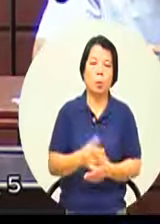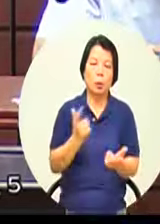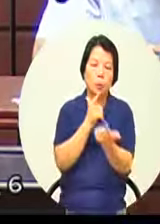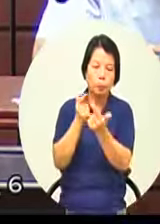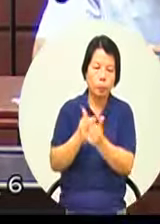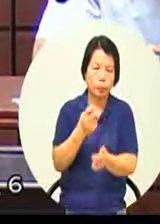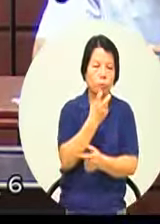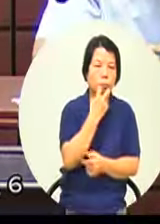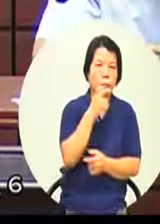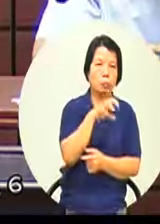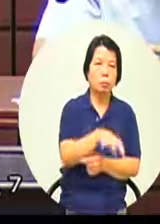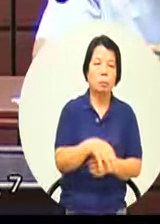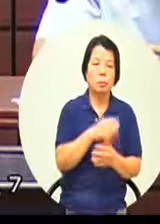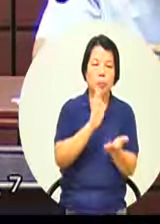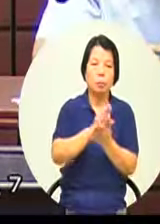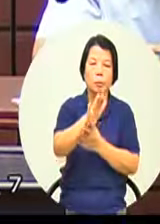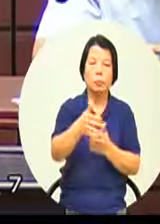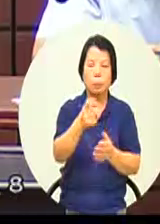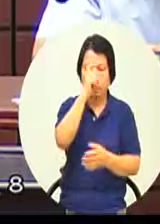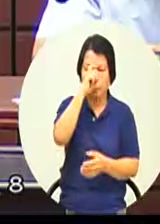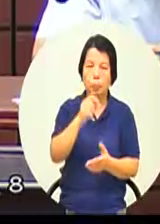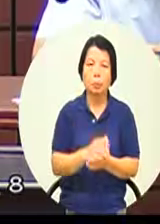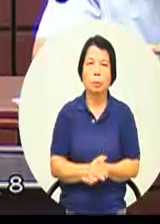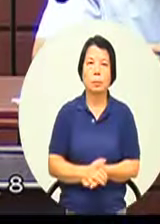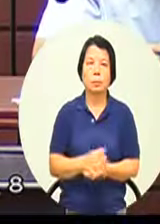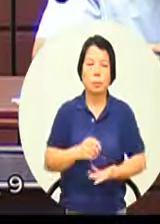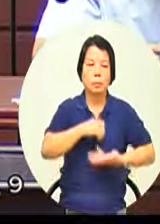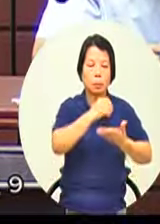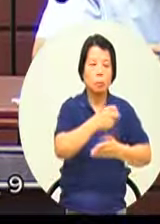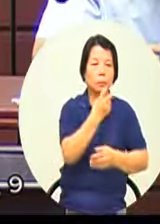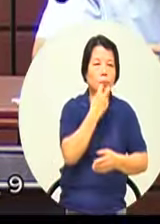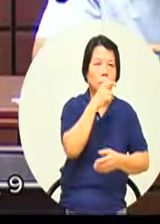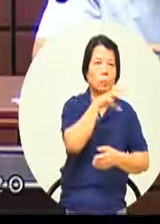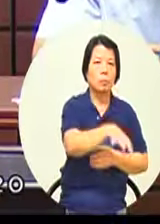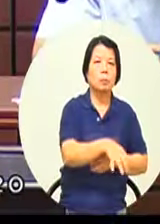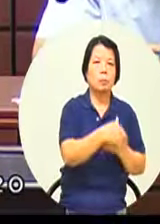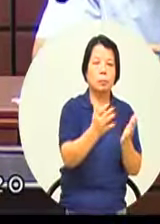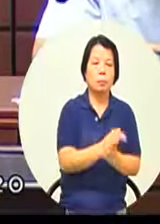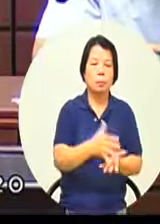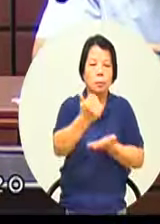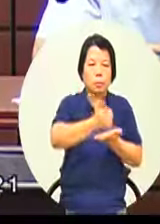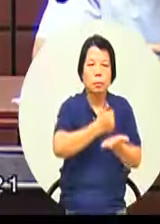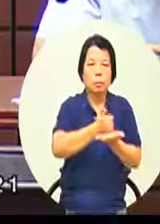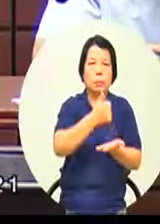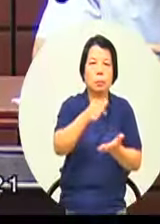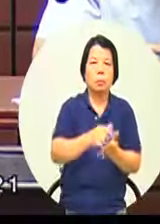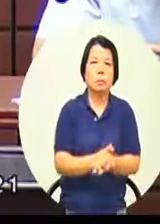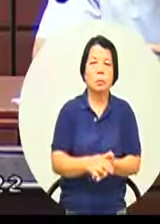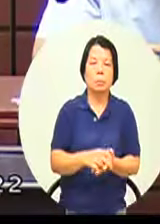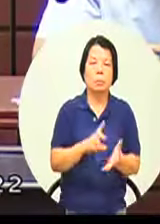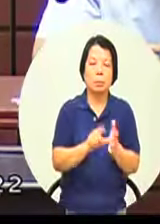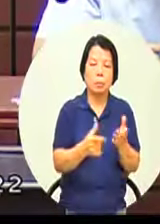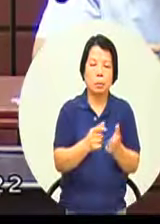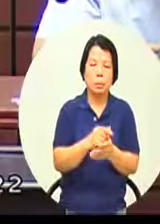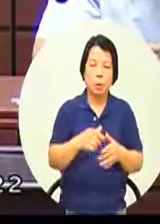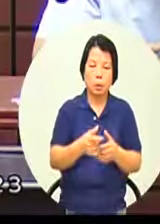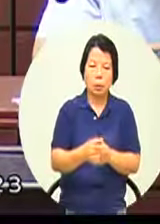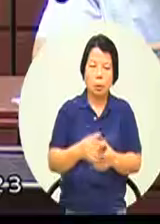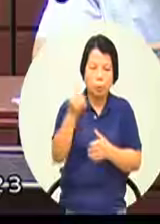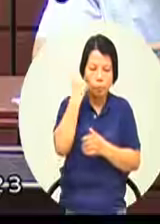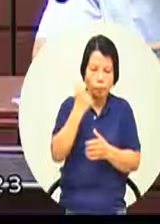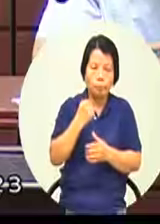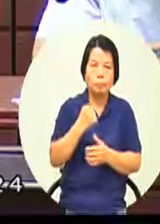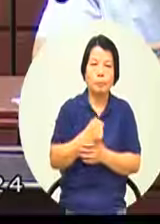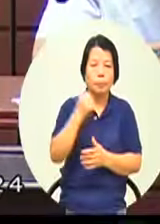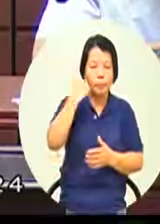中央，那么未来我们也希望说建议中央，就是说在进口的那个同时，应该提早。 没有关